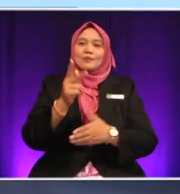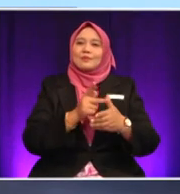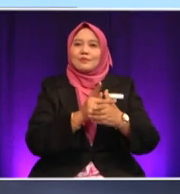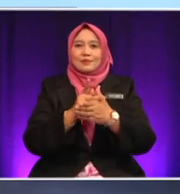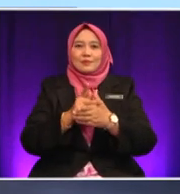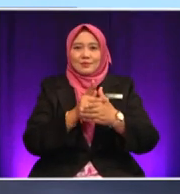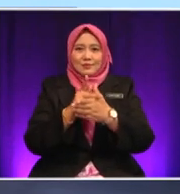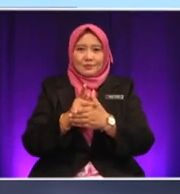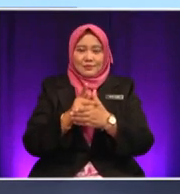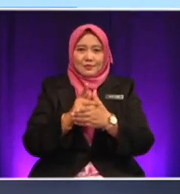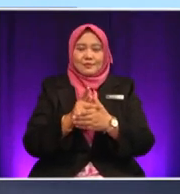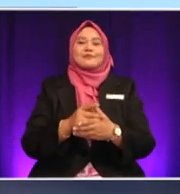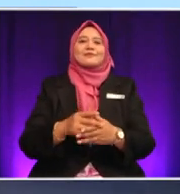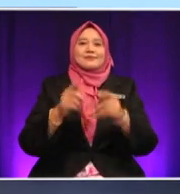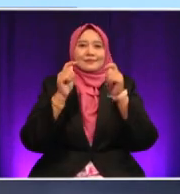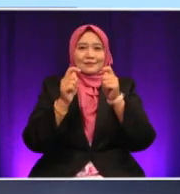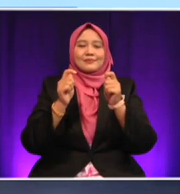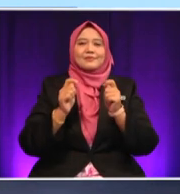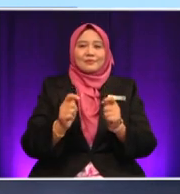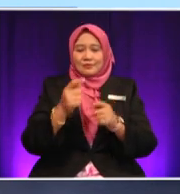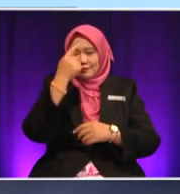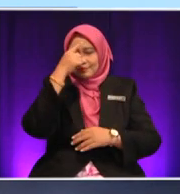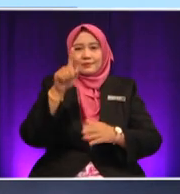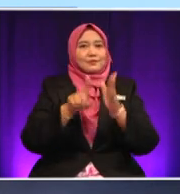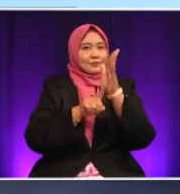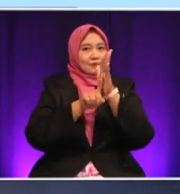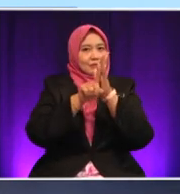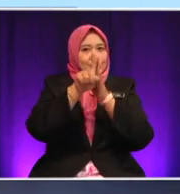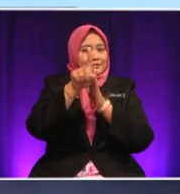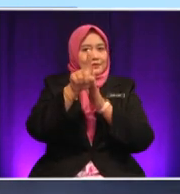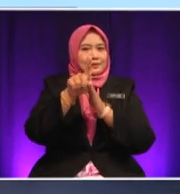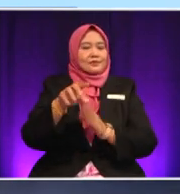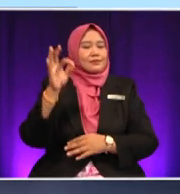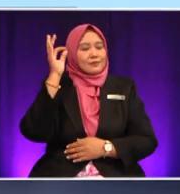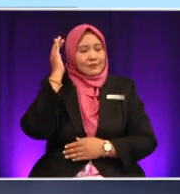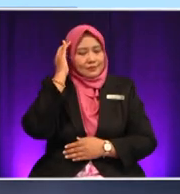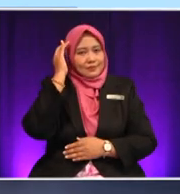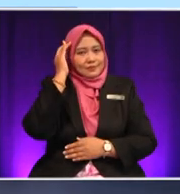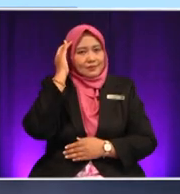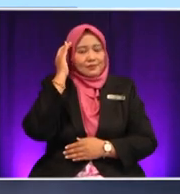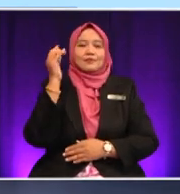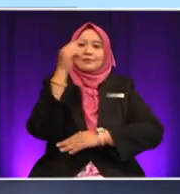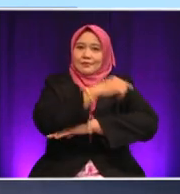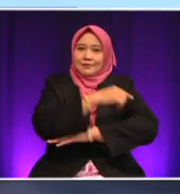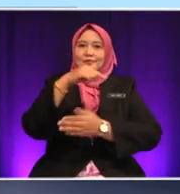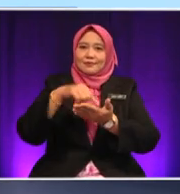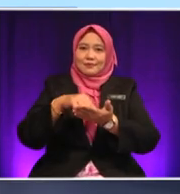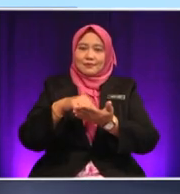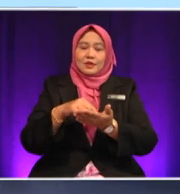tips-tips dan juga untuk meningkatkan kefahaman Anda berkenaan dengan tajuk kita pada hari ini tapi